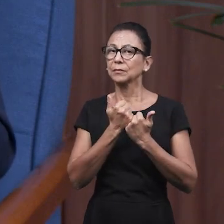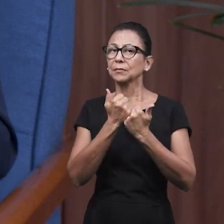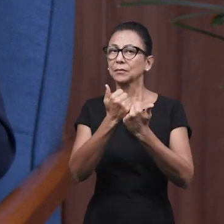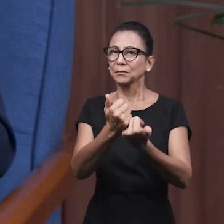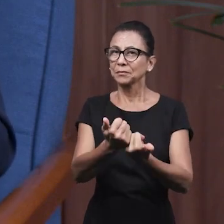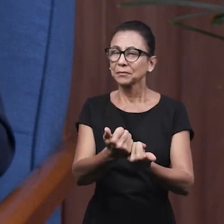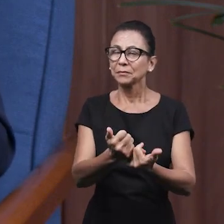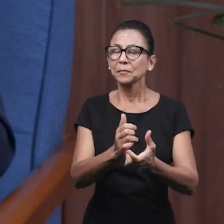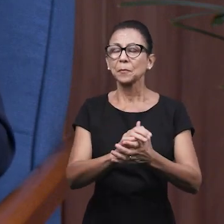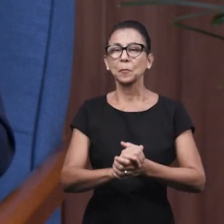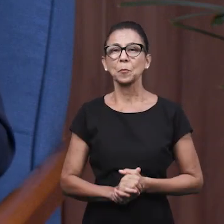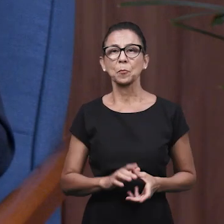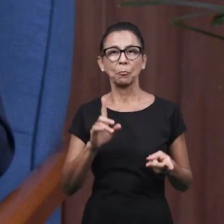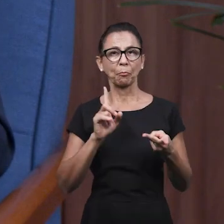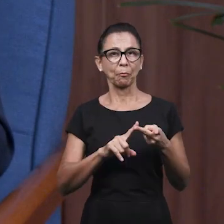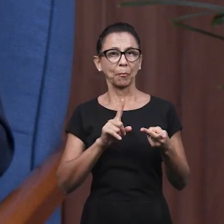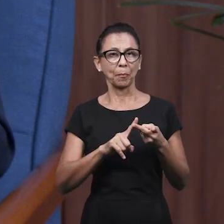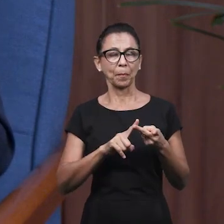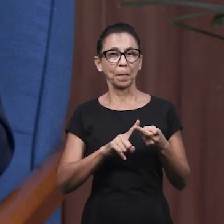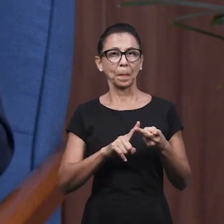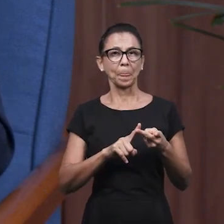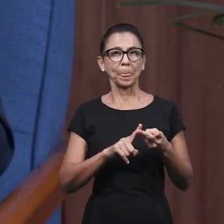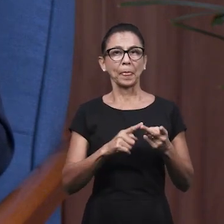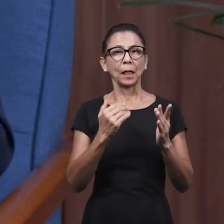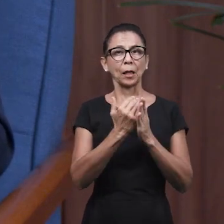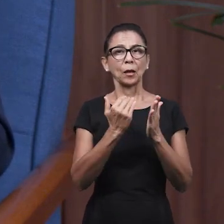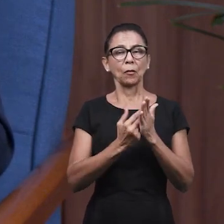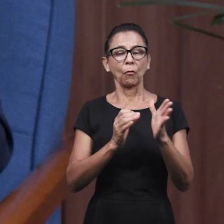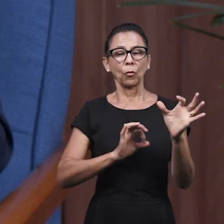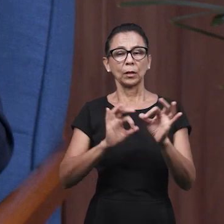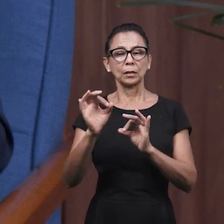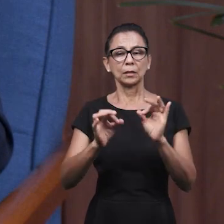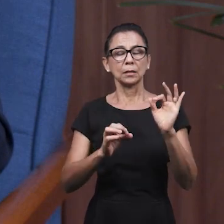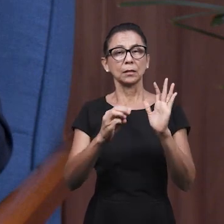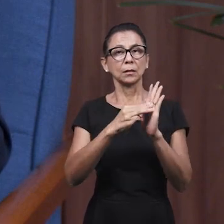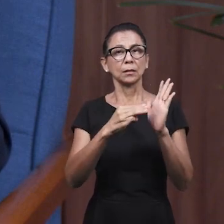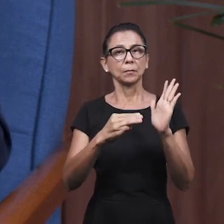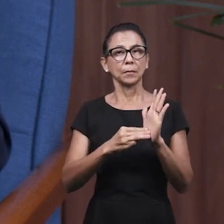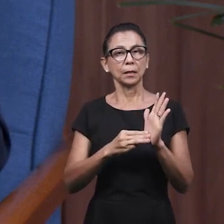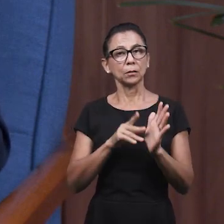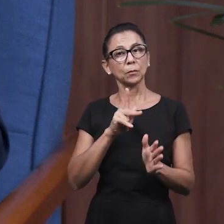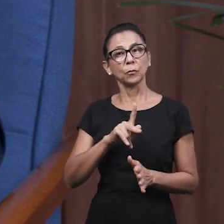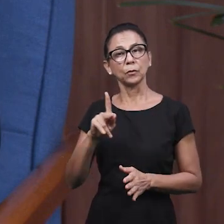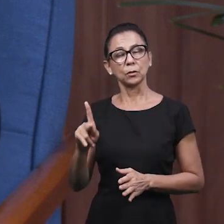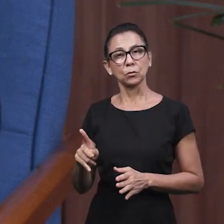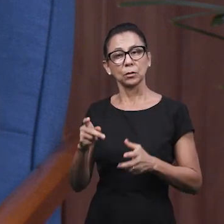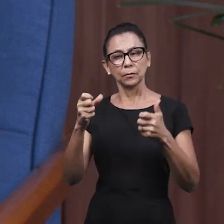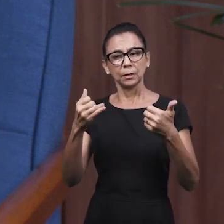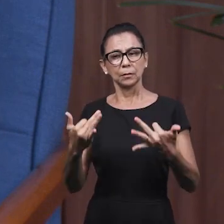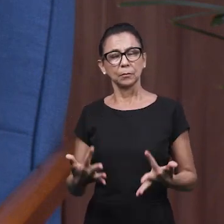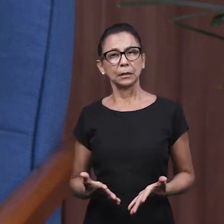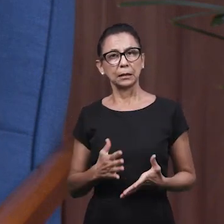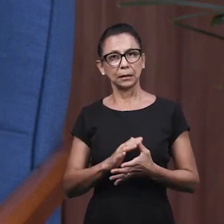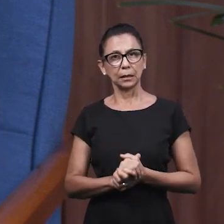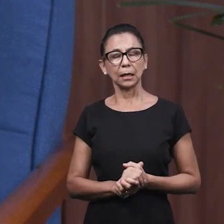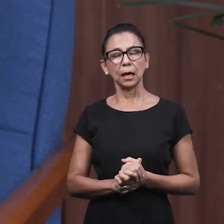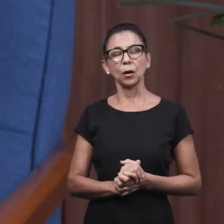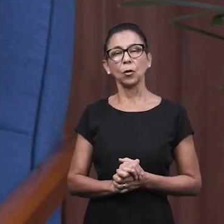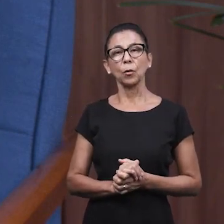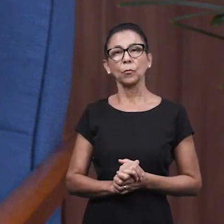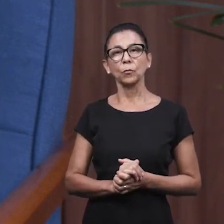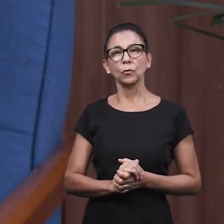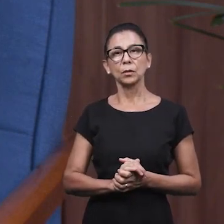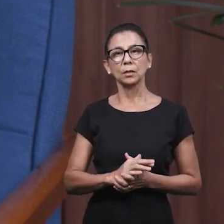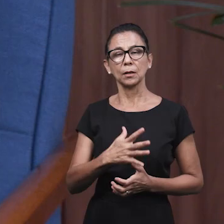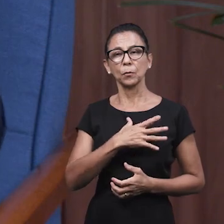vous. Juste après, dans le volet organisation et méthode, la docteure Fernanda Becali me parlera sur la contribution du